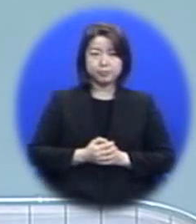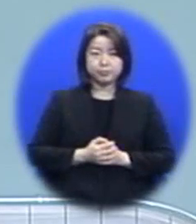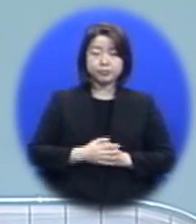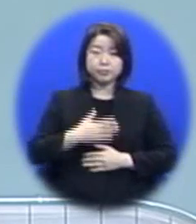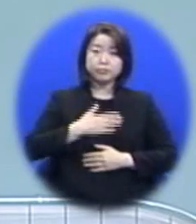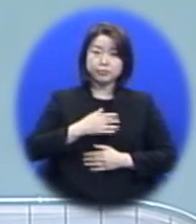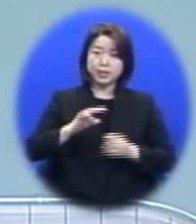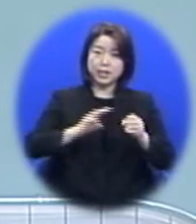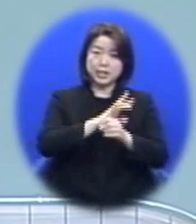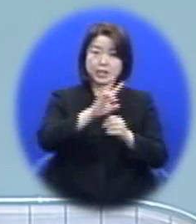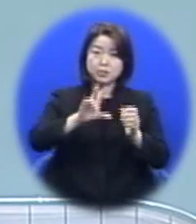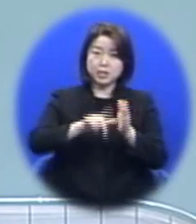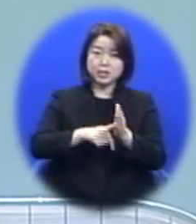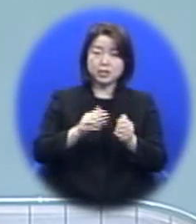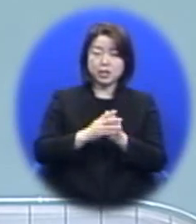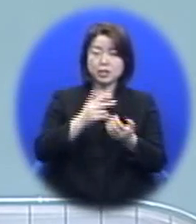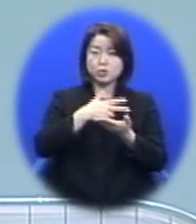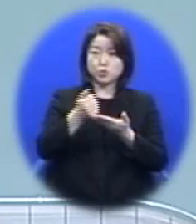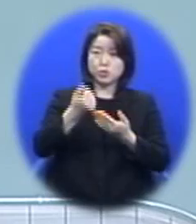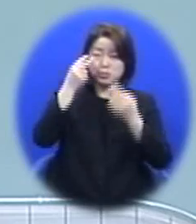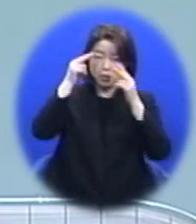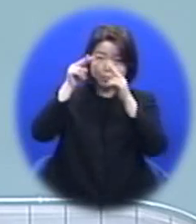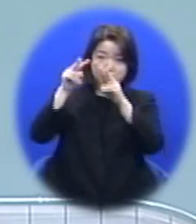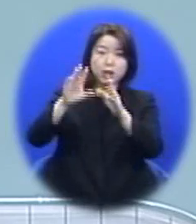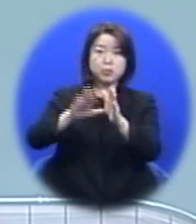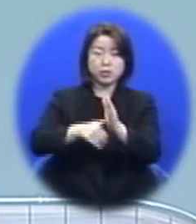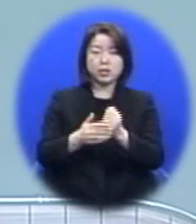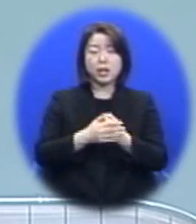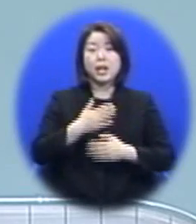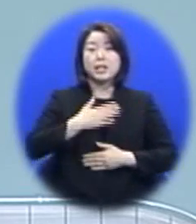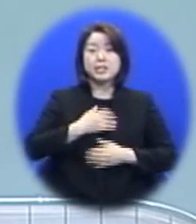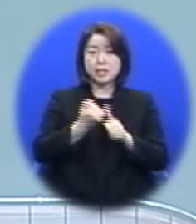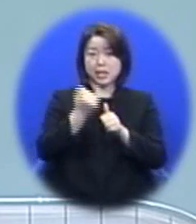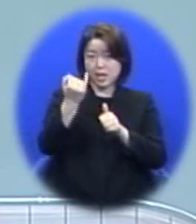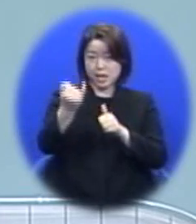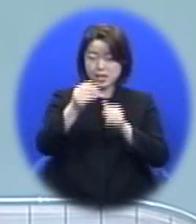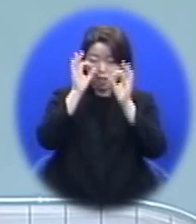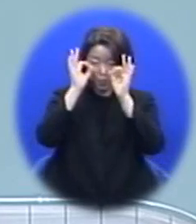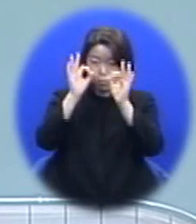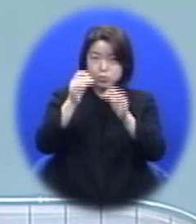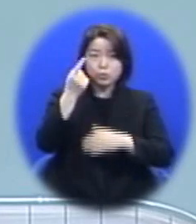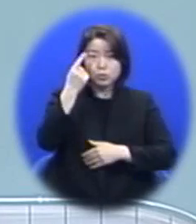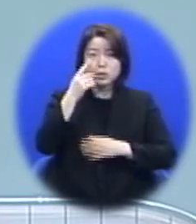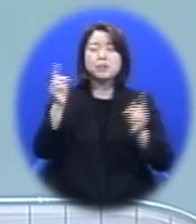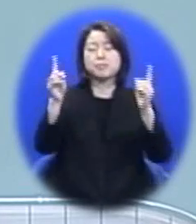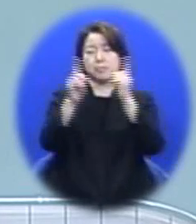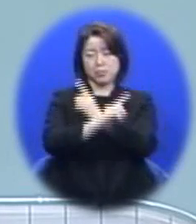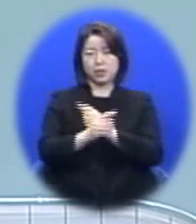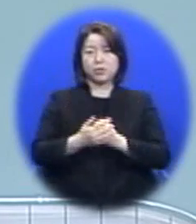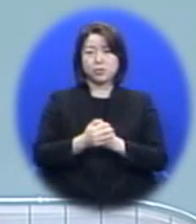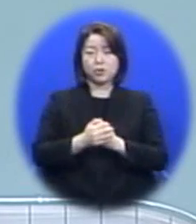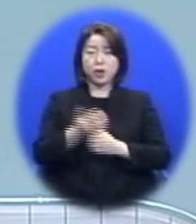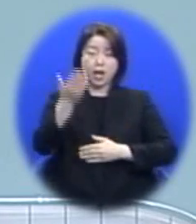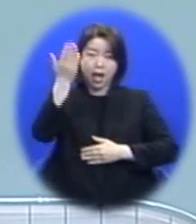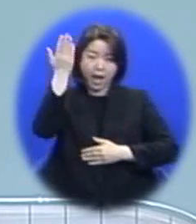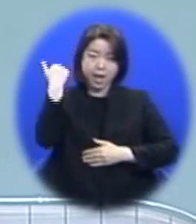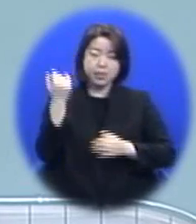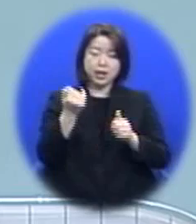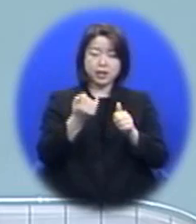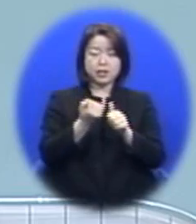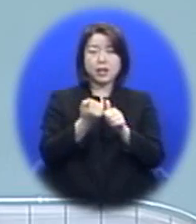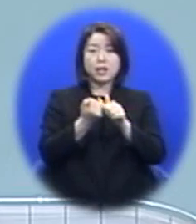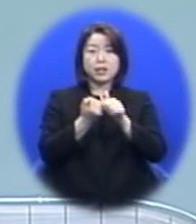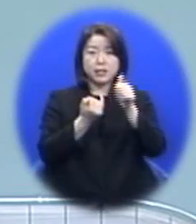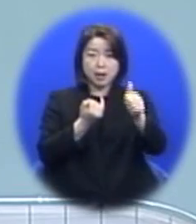제가 24시간 주님을 바라보면서 제 아내를 보는 눈이 바뀌었습니다. 전에는 남편의 눈으로 아내를